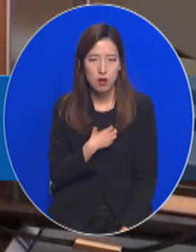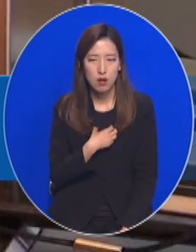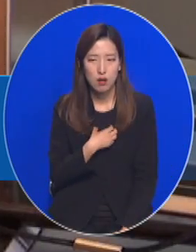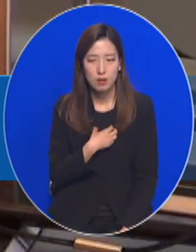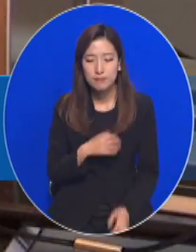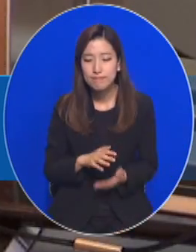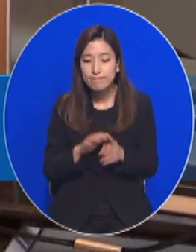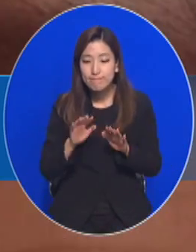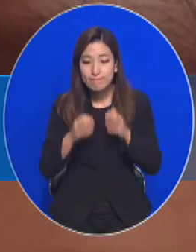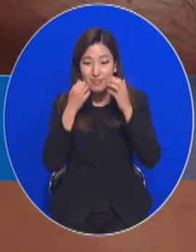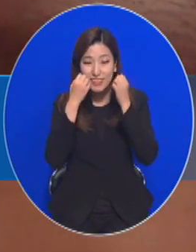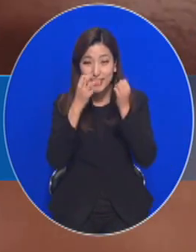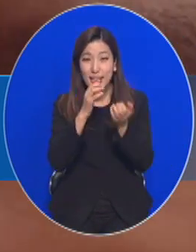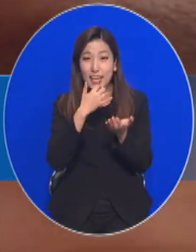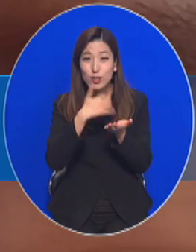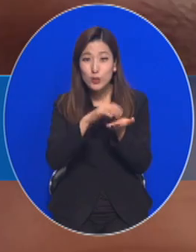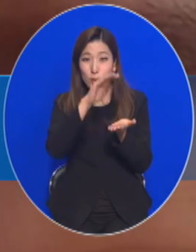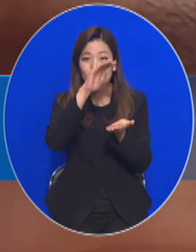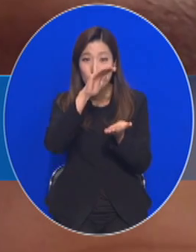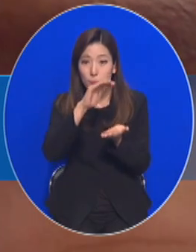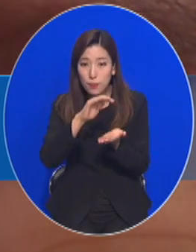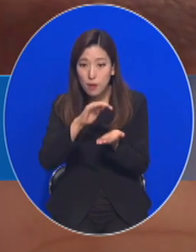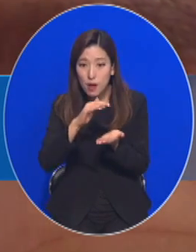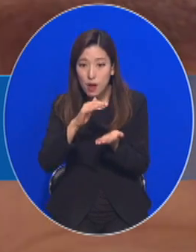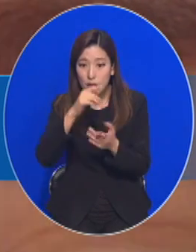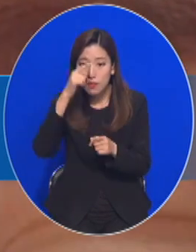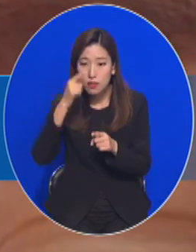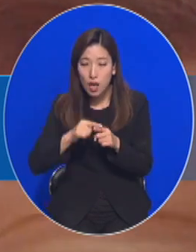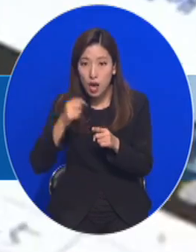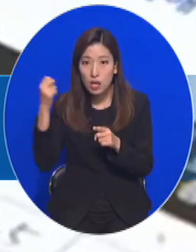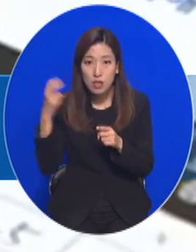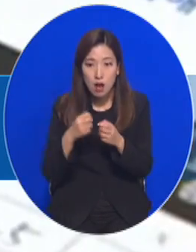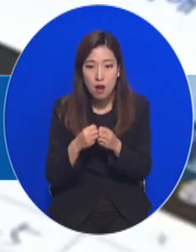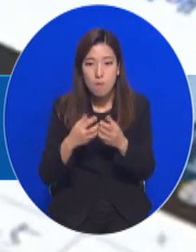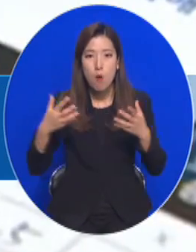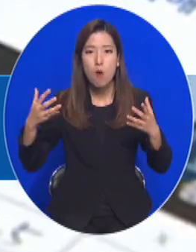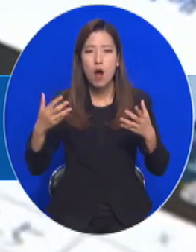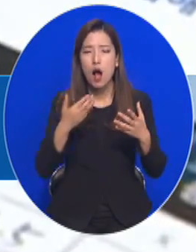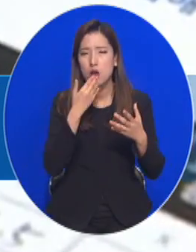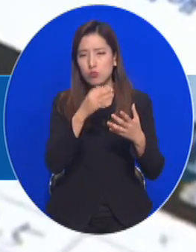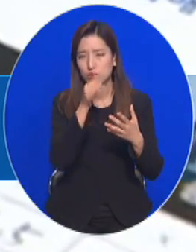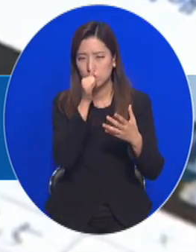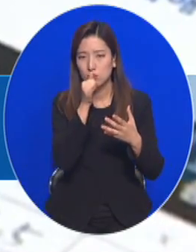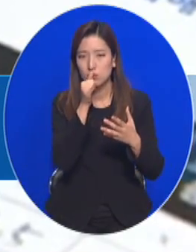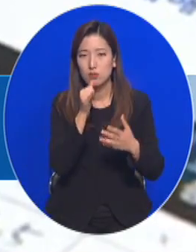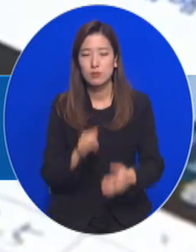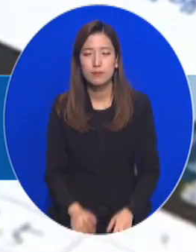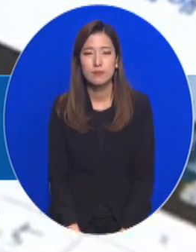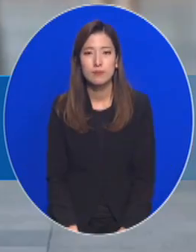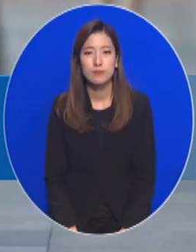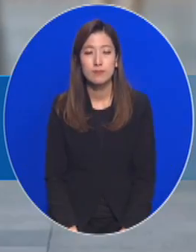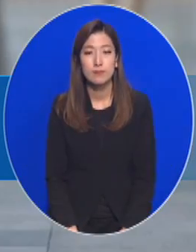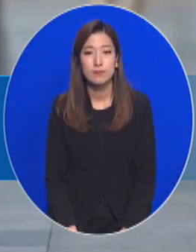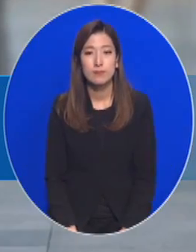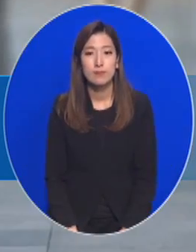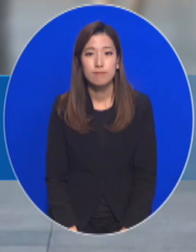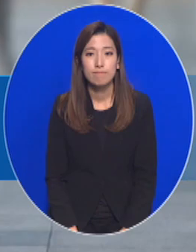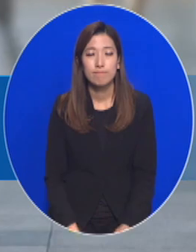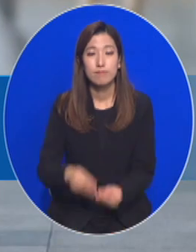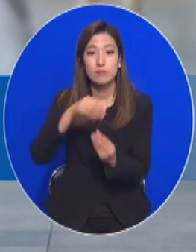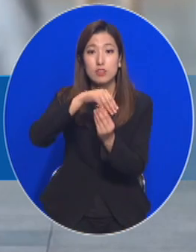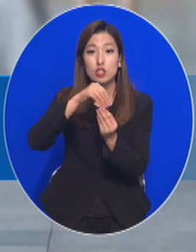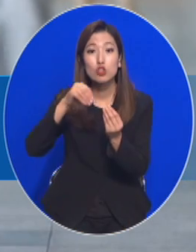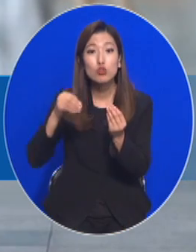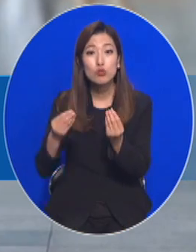언제 된 다시 반등 하거나 순식간에 폭발적 발생으로 이어질 수 있기 때문입니다 추석연휴